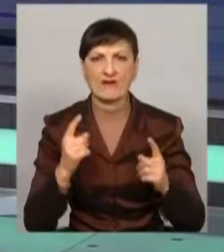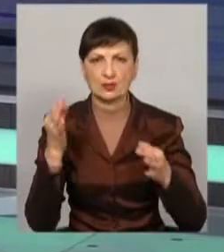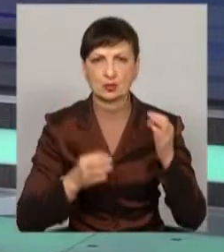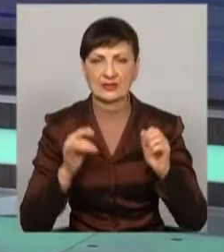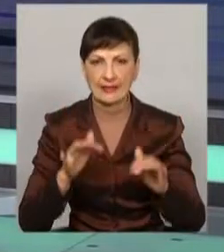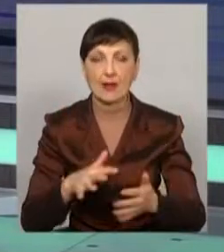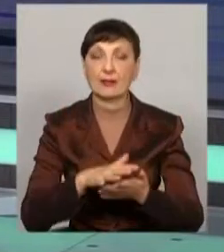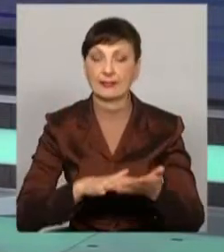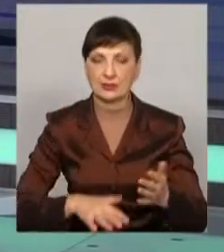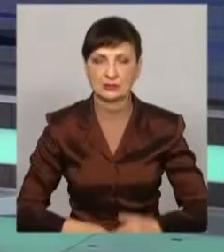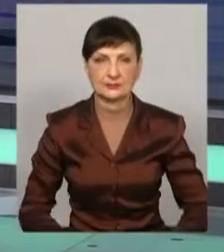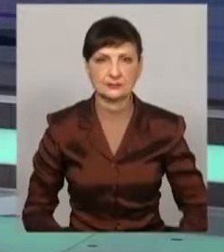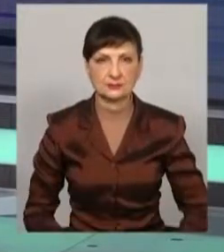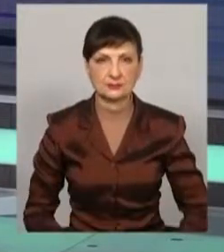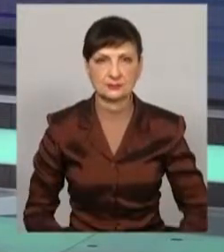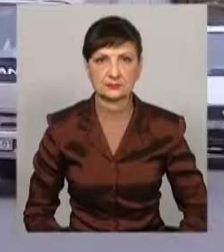материале Миры Альжановой.